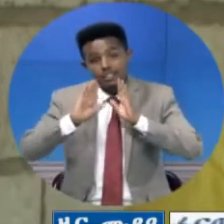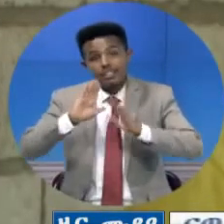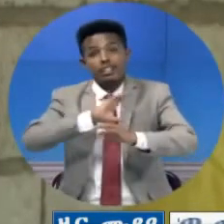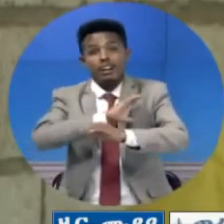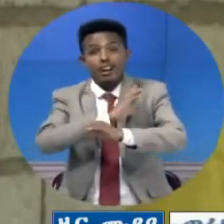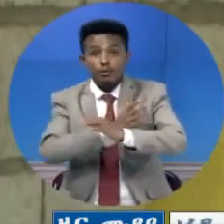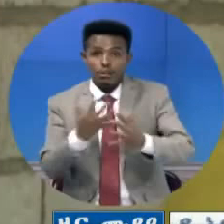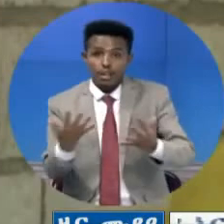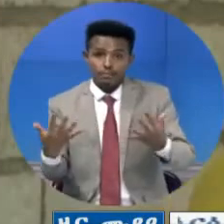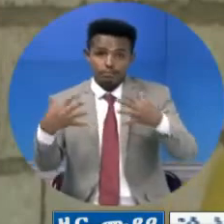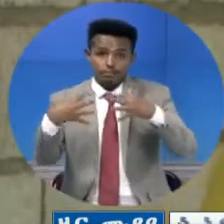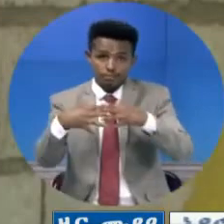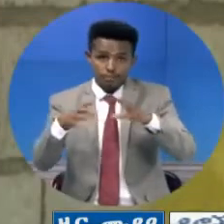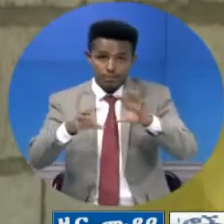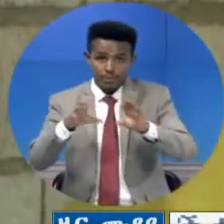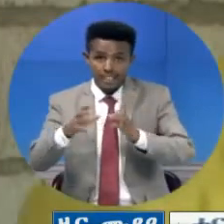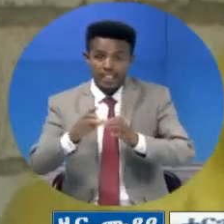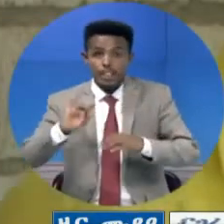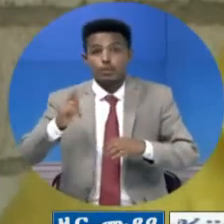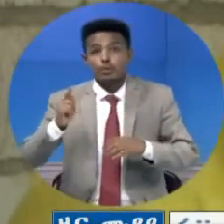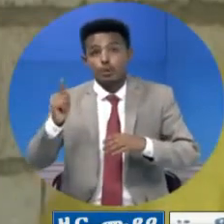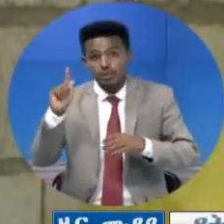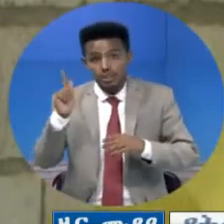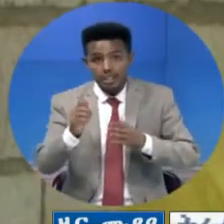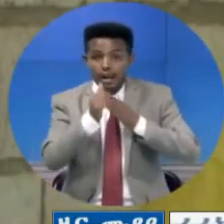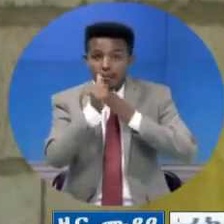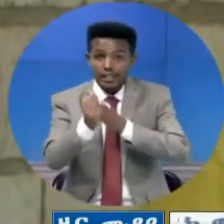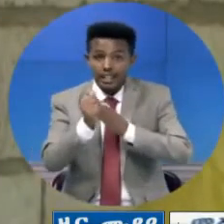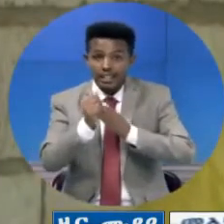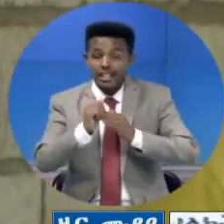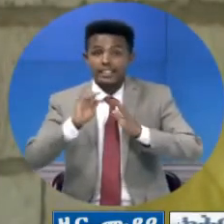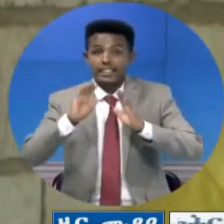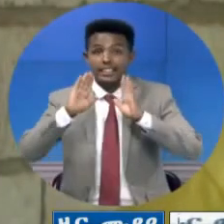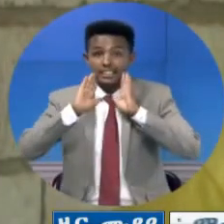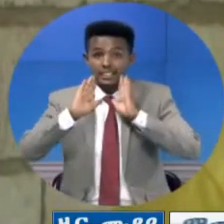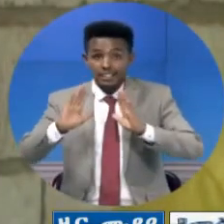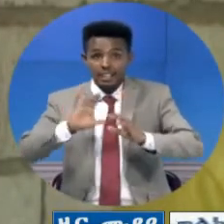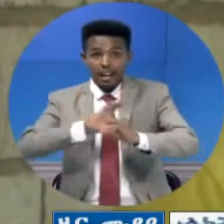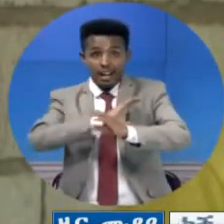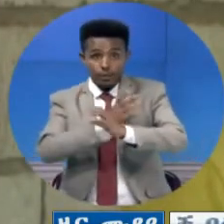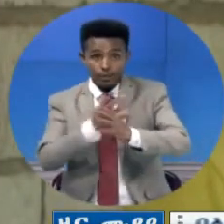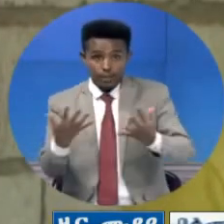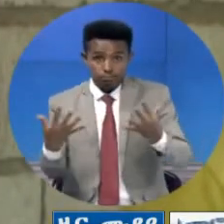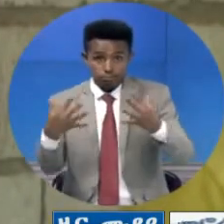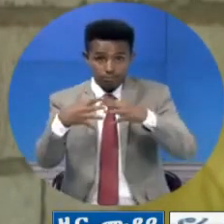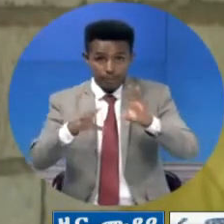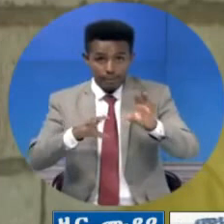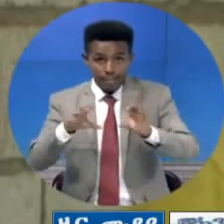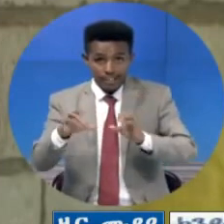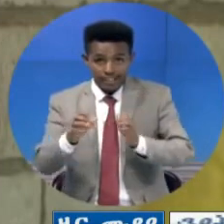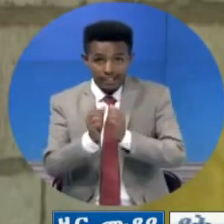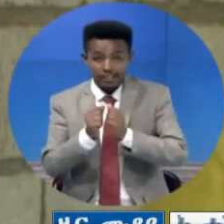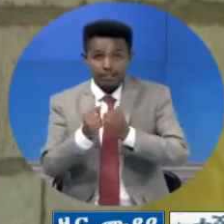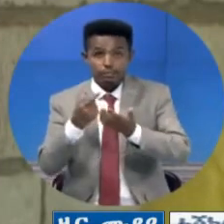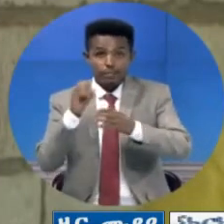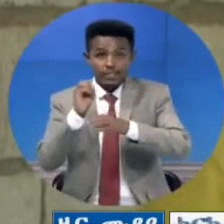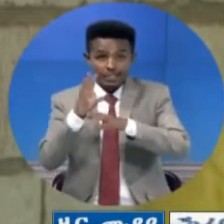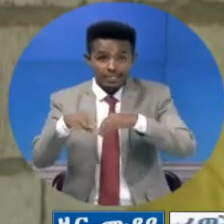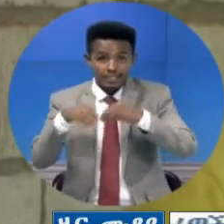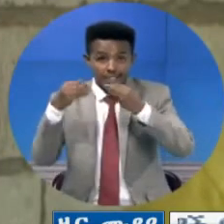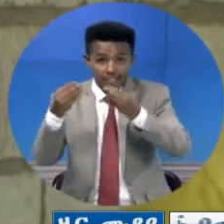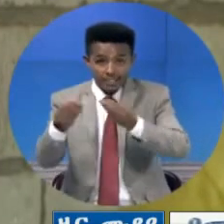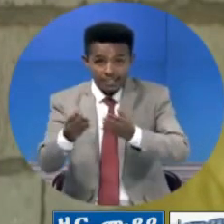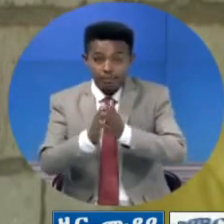በመቀናጀት ከዞን አመራርና ከተለያዩ ከጸጥታ ኃይሎች ጋር በመቀናጀት ትውውቅም ተሰጥቶናል። እውቅና ስለተሰጠን ከነሱ ጋር